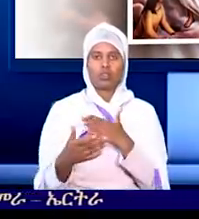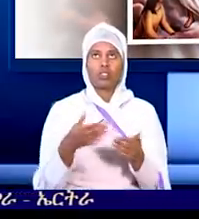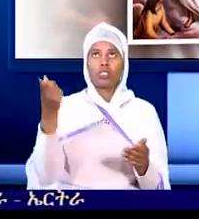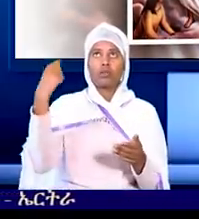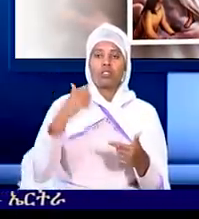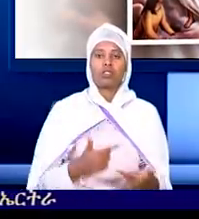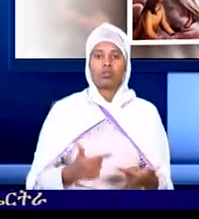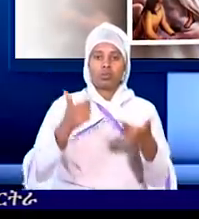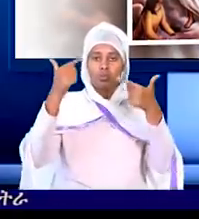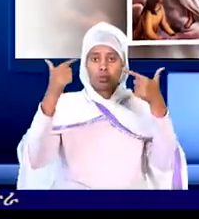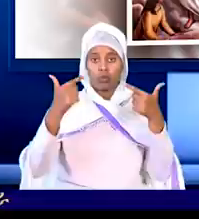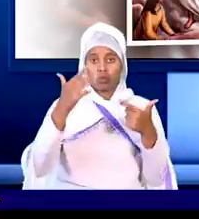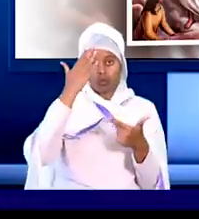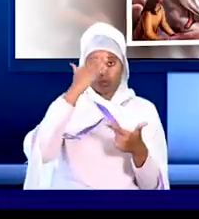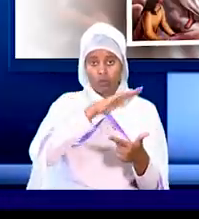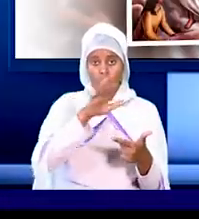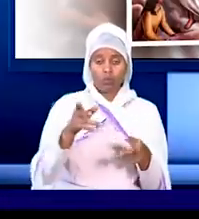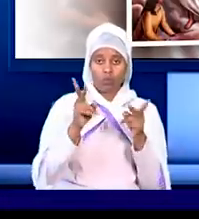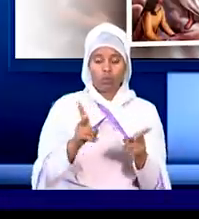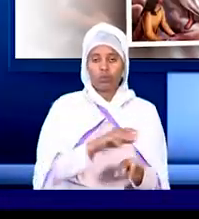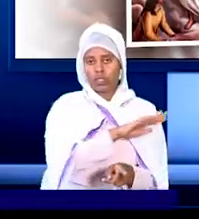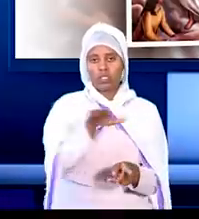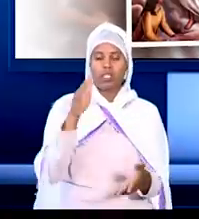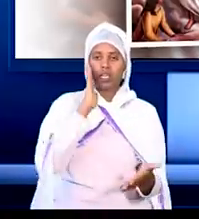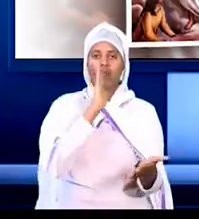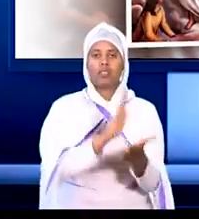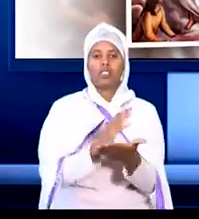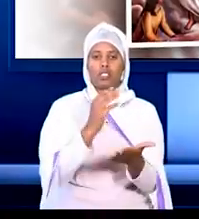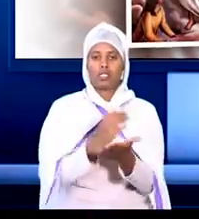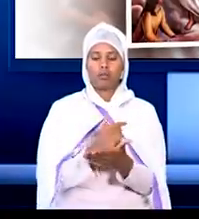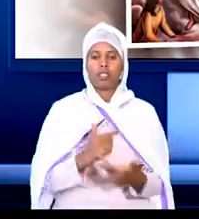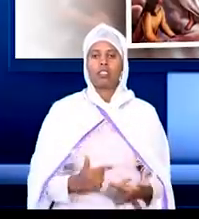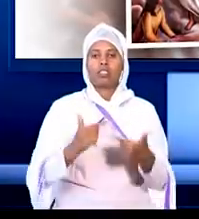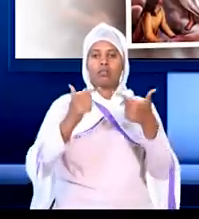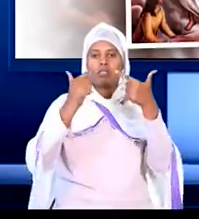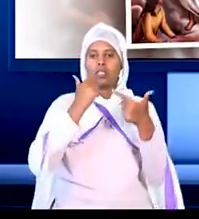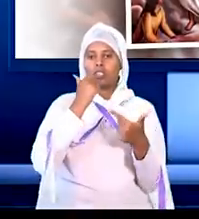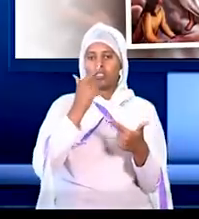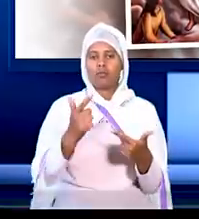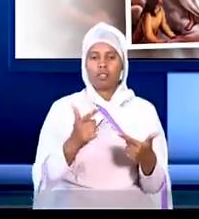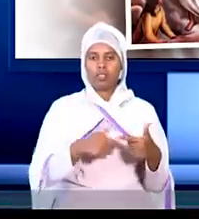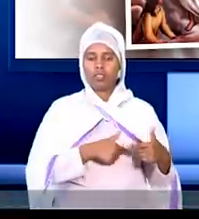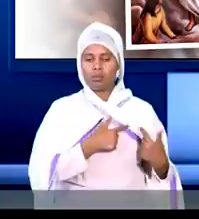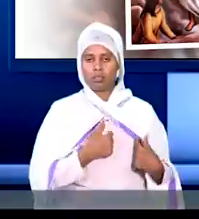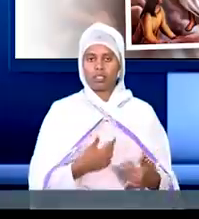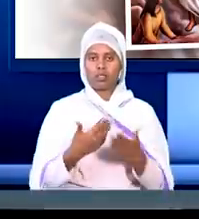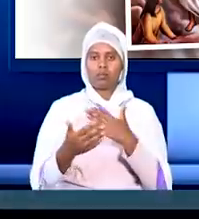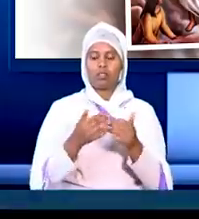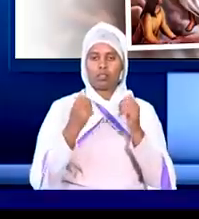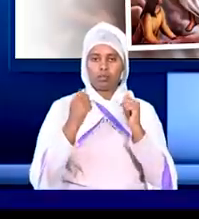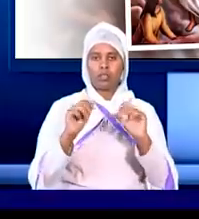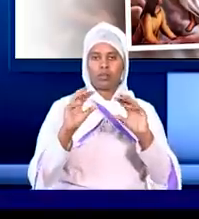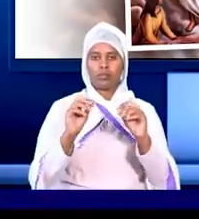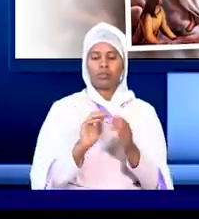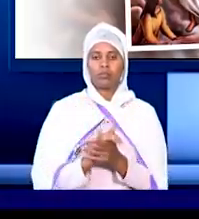ኩሎም ፍጥረታት ከም ዘመስግኑ ተመስገን ከም ዝብሉ እንሆ ምሕረትካ ርኢና ተመስገን ፀጊምና ኢሉ ልበ ኣምላክ